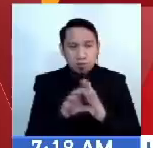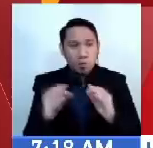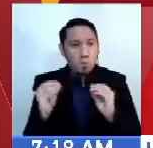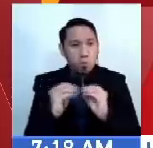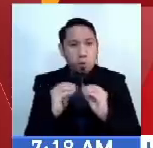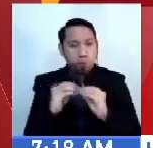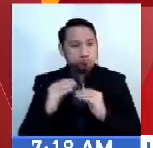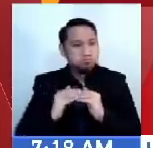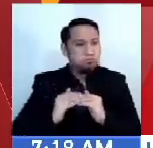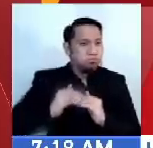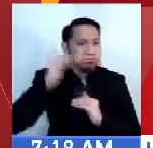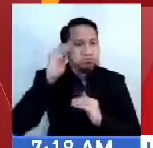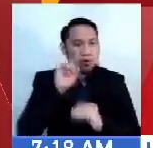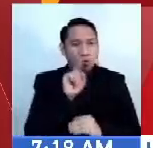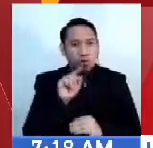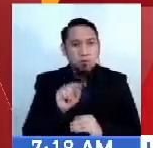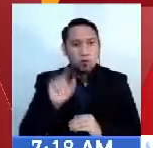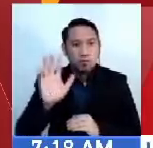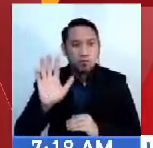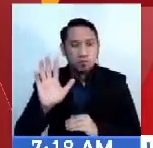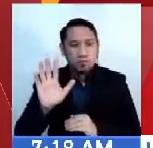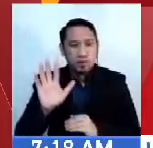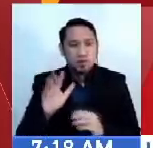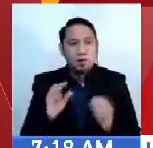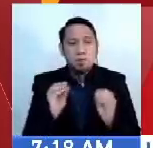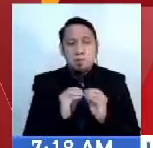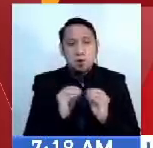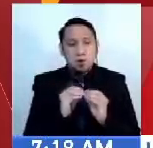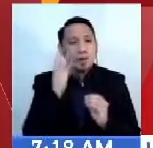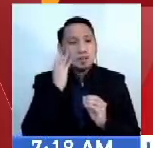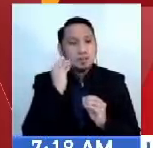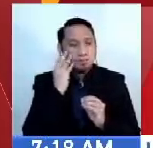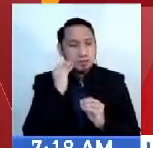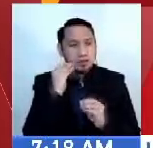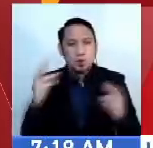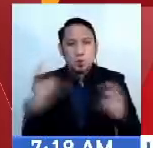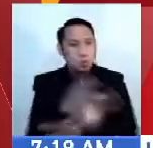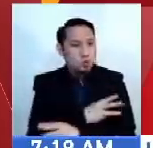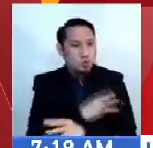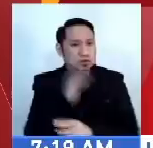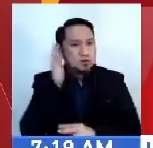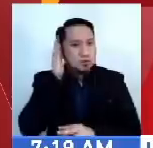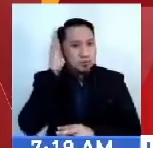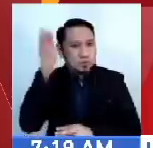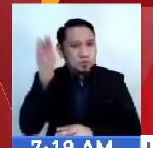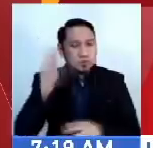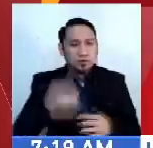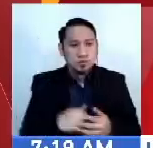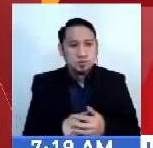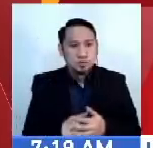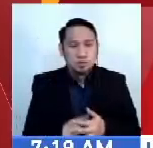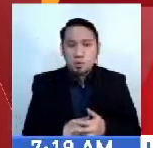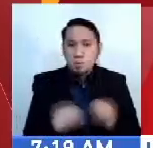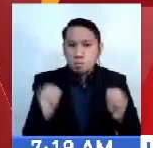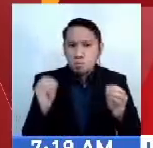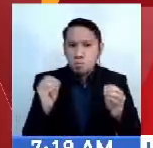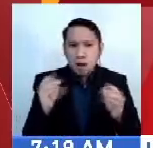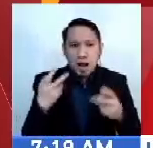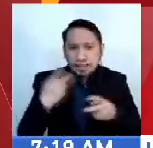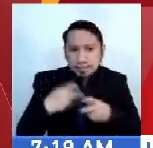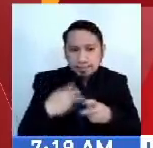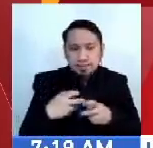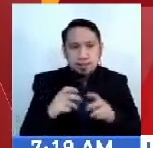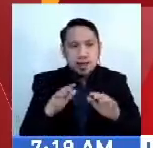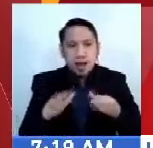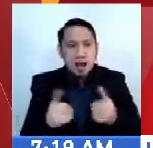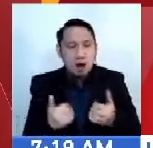1.5, mas lalo yung devastation na mararamdaman natin. Mahihirapan na tayo na i-reverse